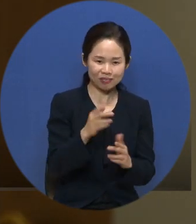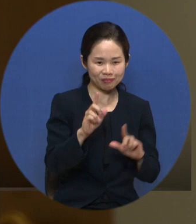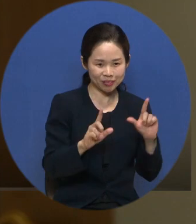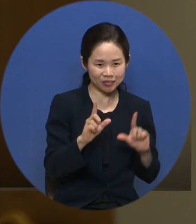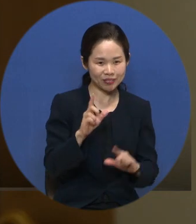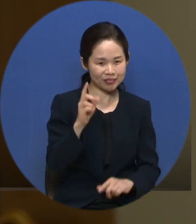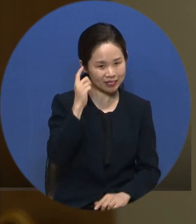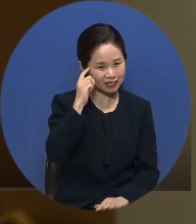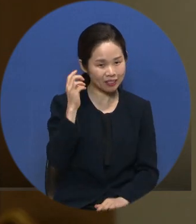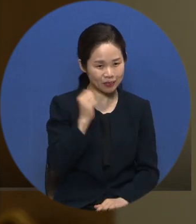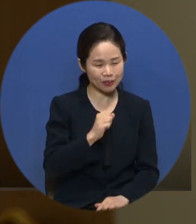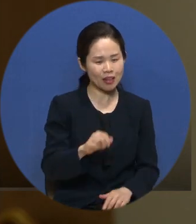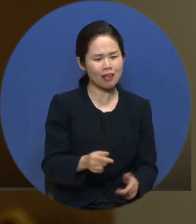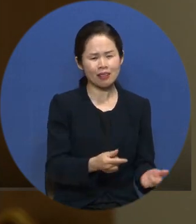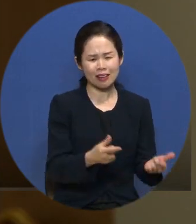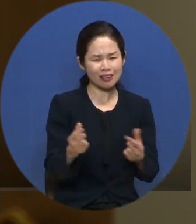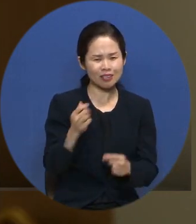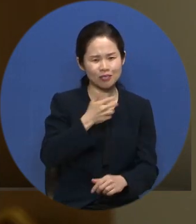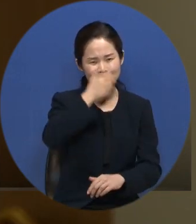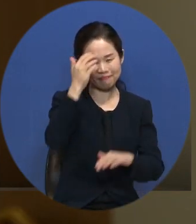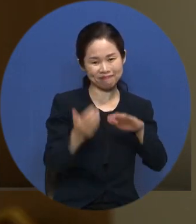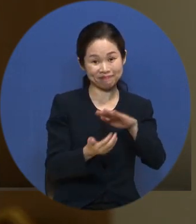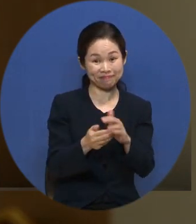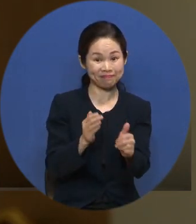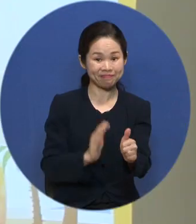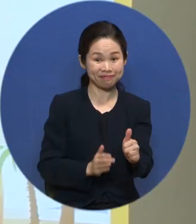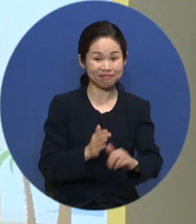꼭 이루기를 바랍니다. 너무 감사했습니다.